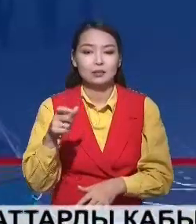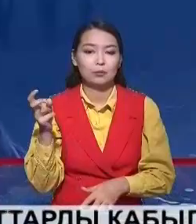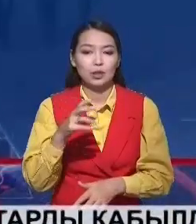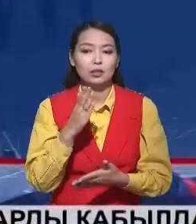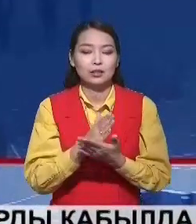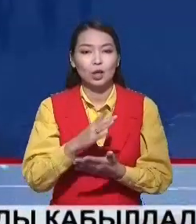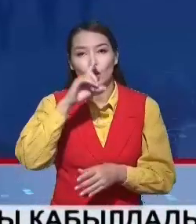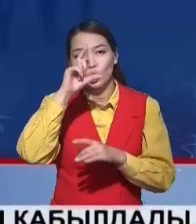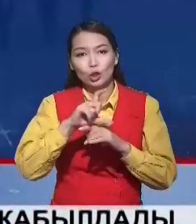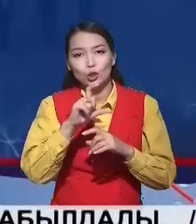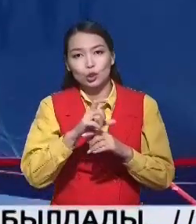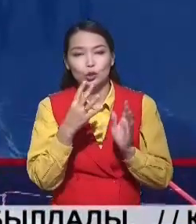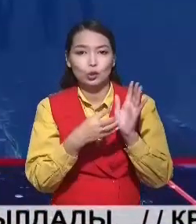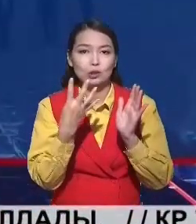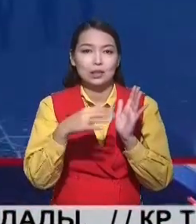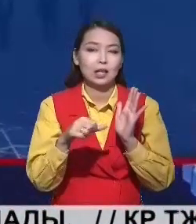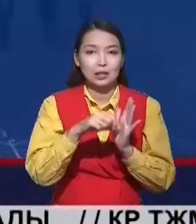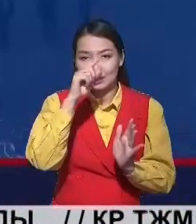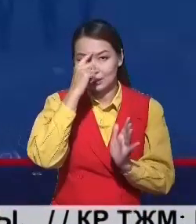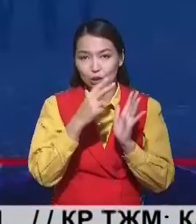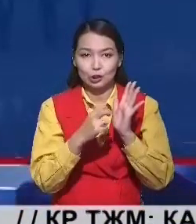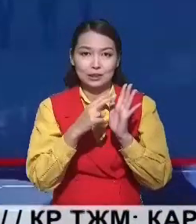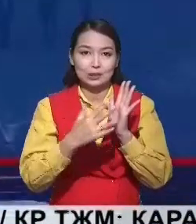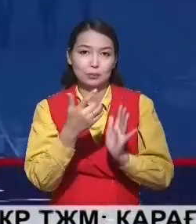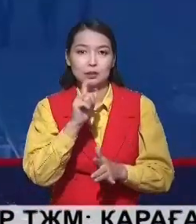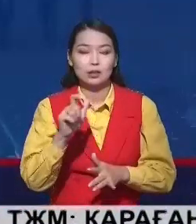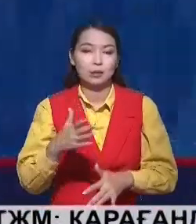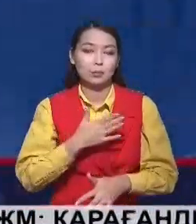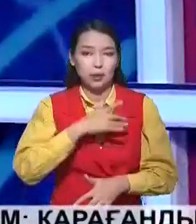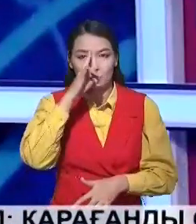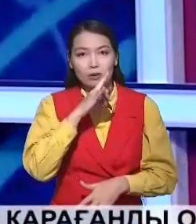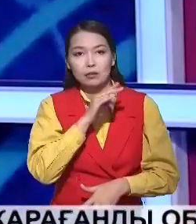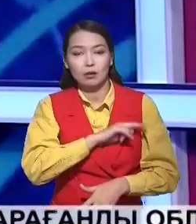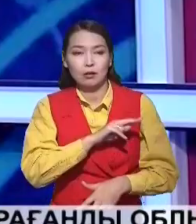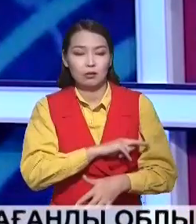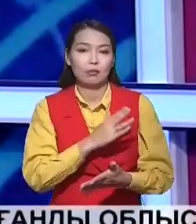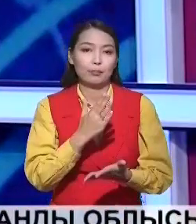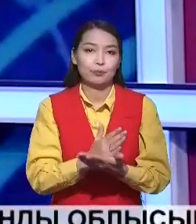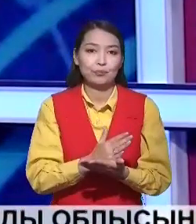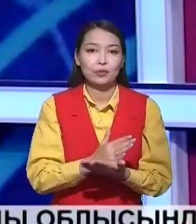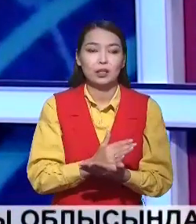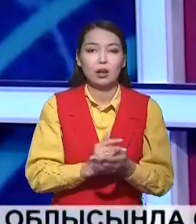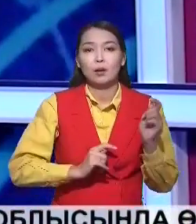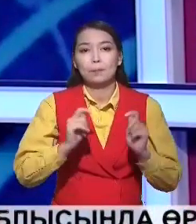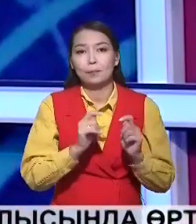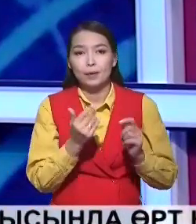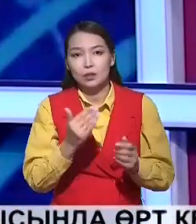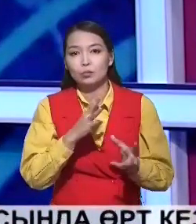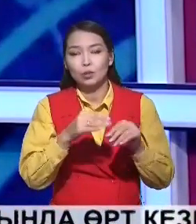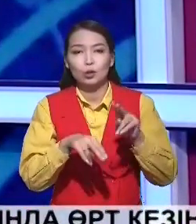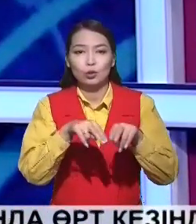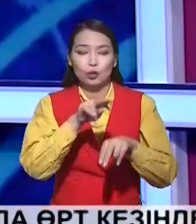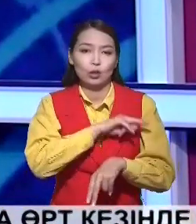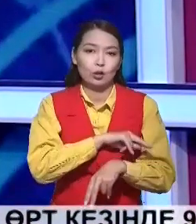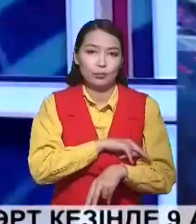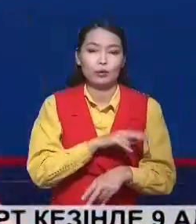Сондай-ақ түркиялық 946, үндістандық 885 адам біздің елде екі қолға бір күрек тапқан. Шеттен келгендердің дені құрылыс саласында